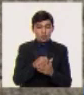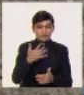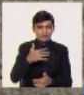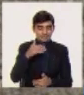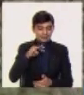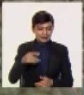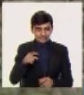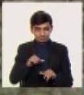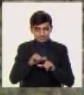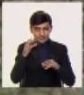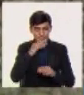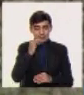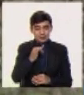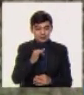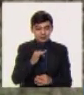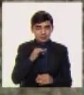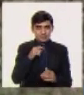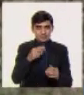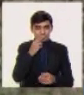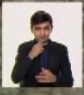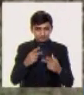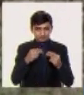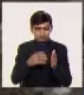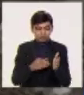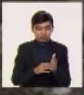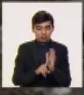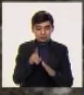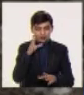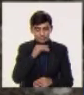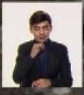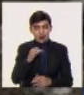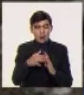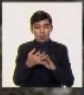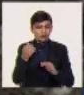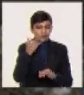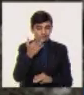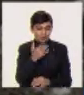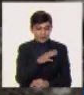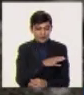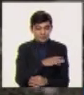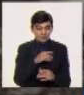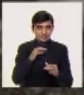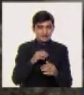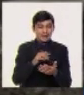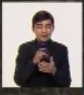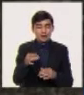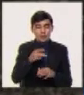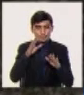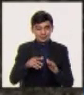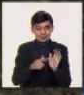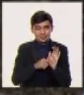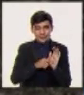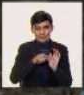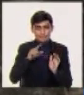массового заражения возник дефицит препарата. В Министерстве сельского хозяйства заявили о том, что направили в регионы более 7,5